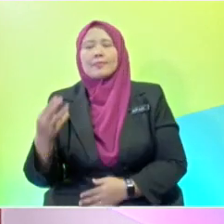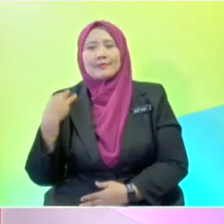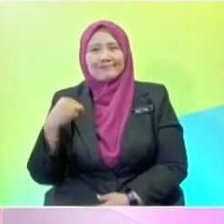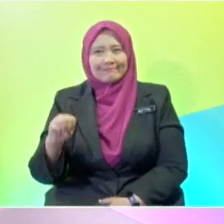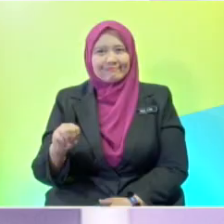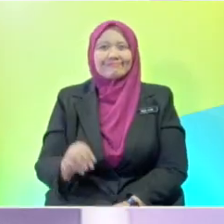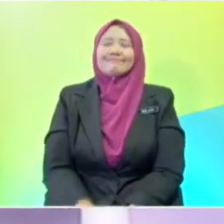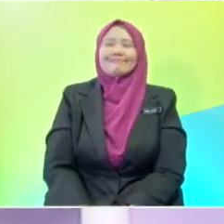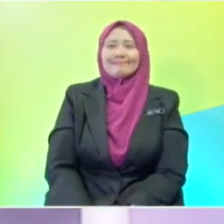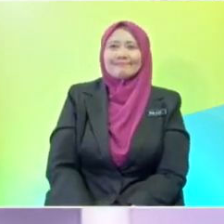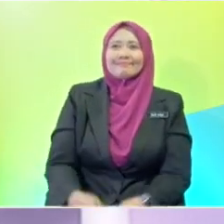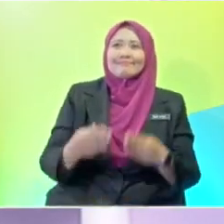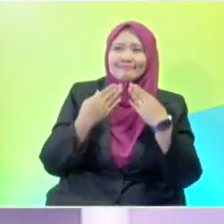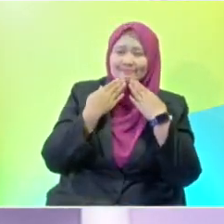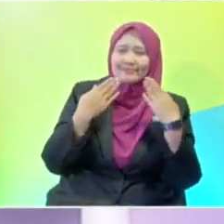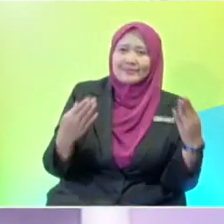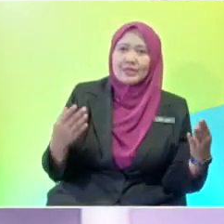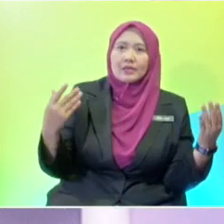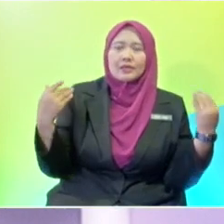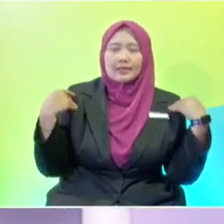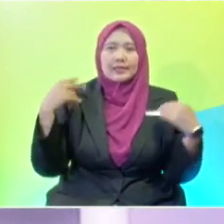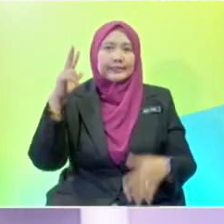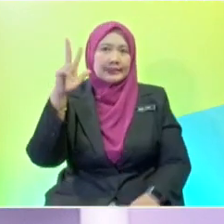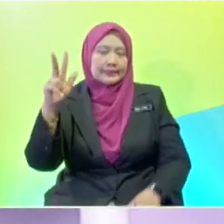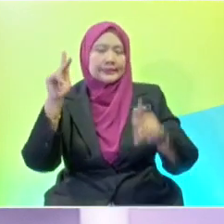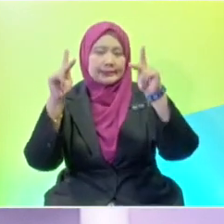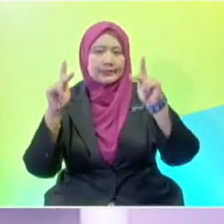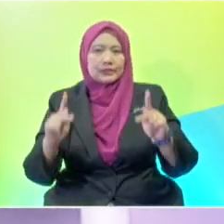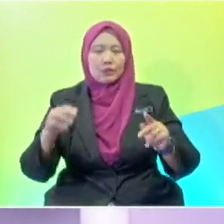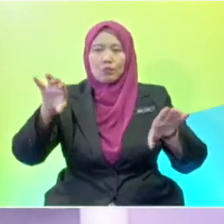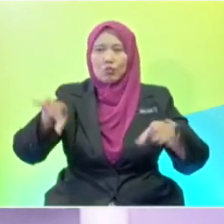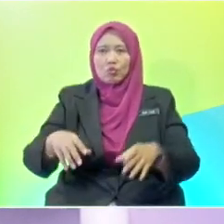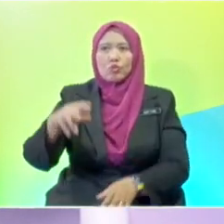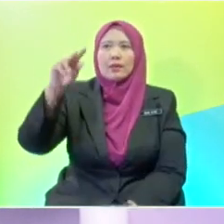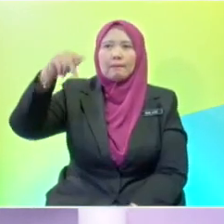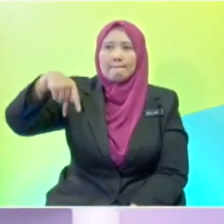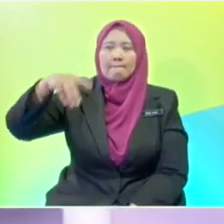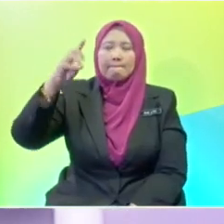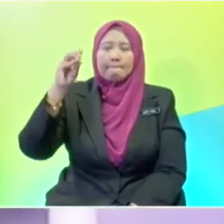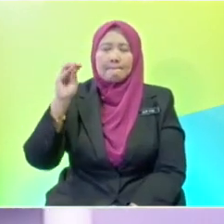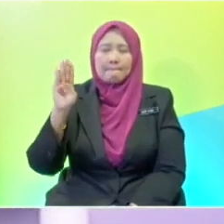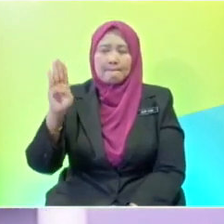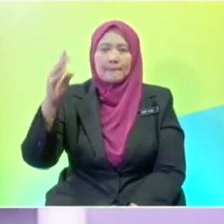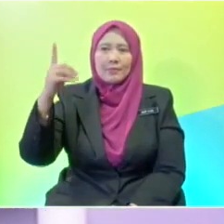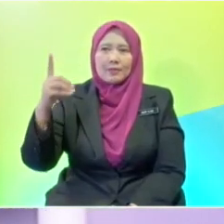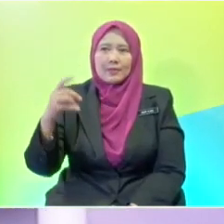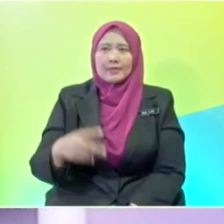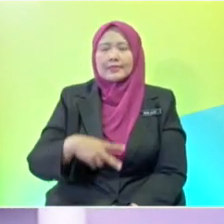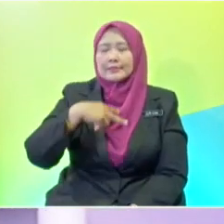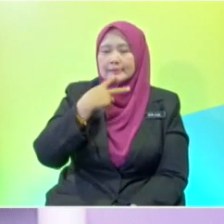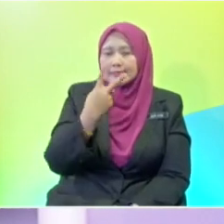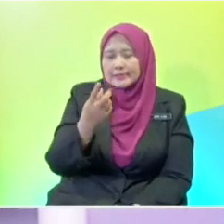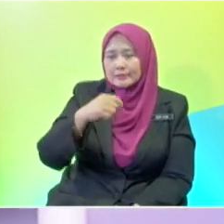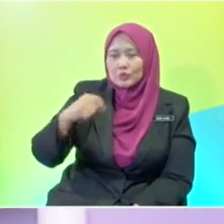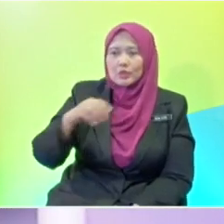terima kasih ada tiga kaidah untuk guru-guru melaksanakan PBD ini yaitu lisan bertulis dan